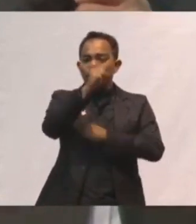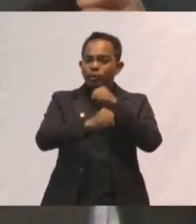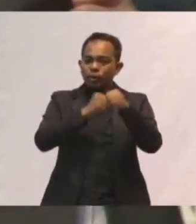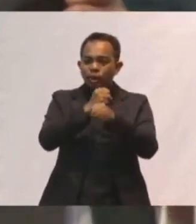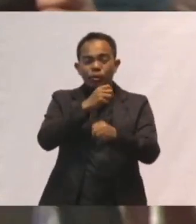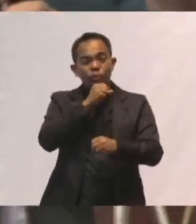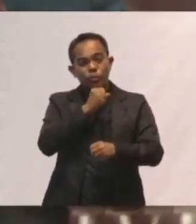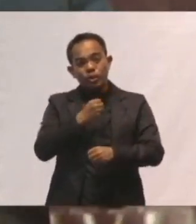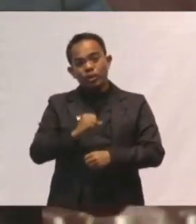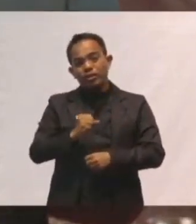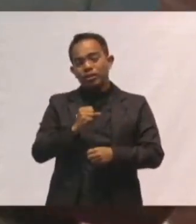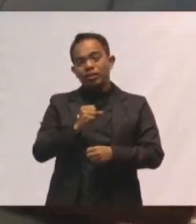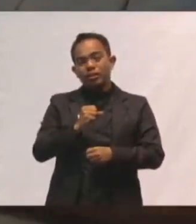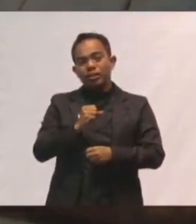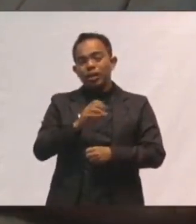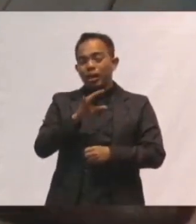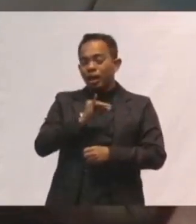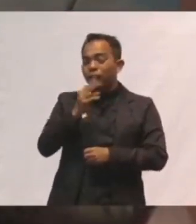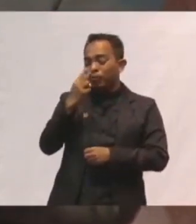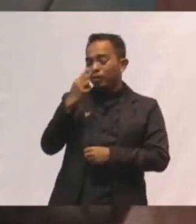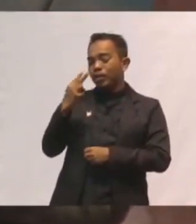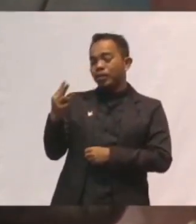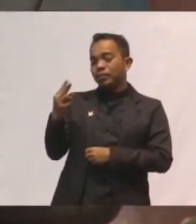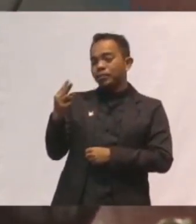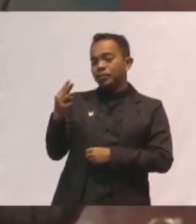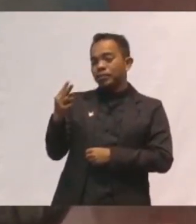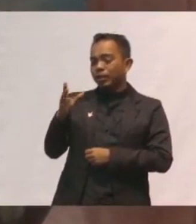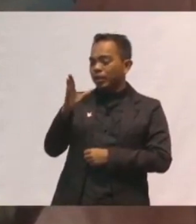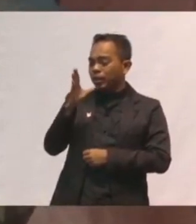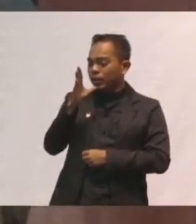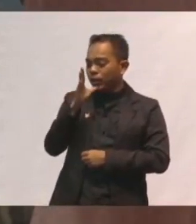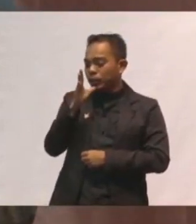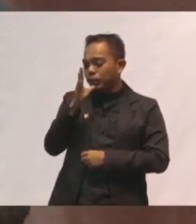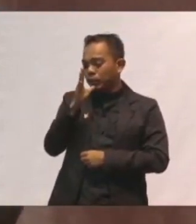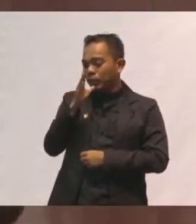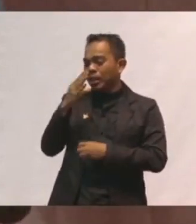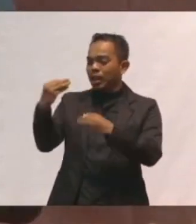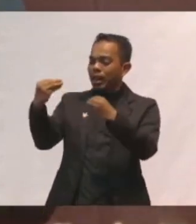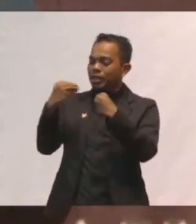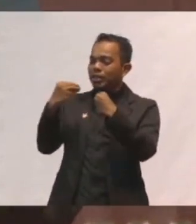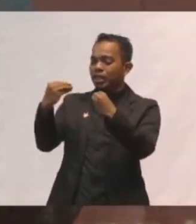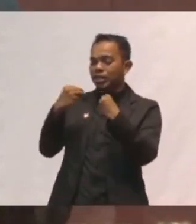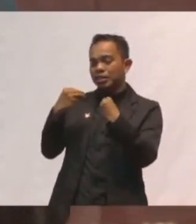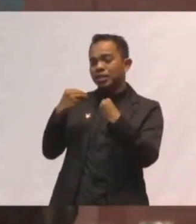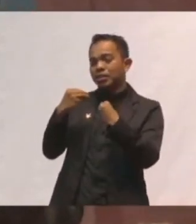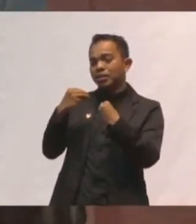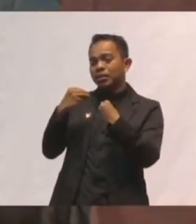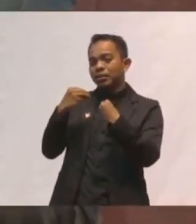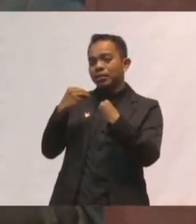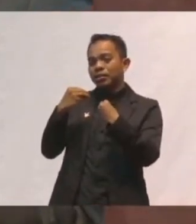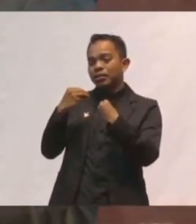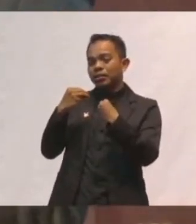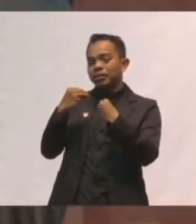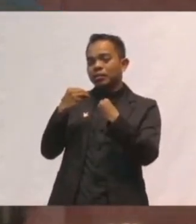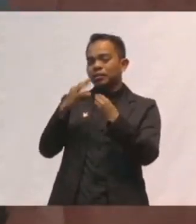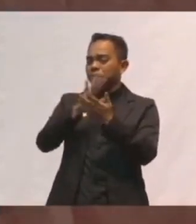ini, aku melihat ibu punya ajaran dan didikannya sudah